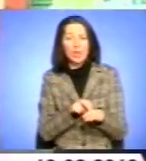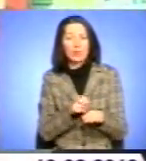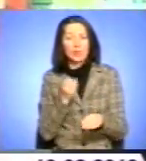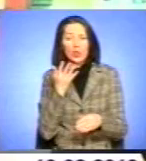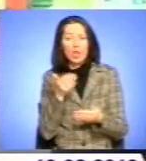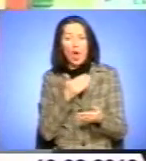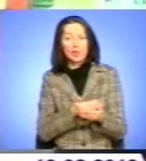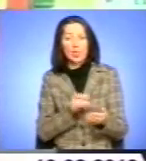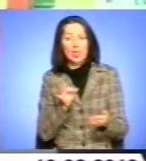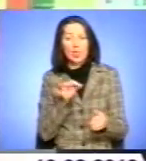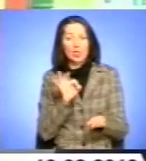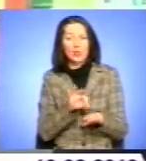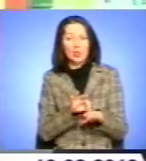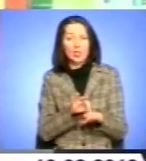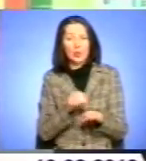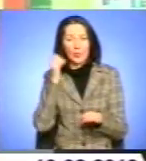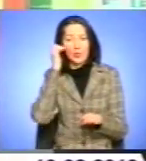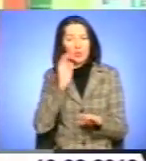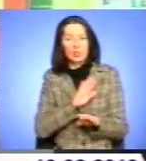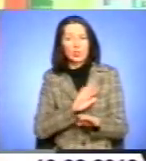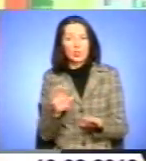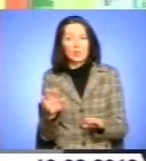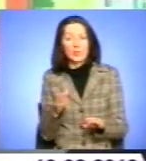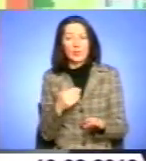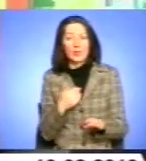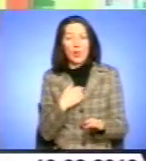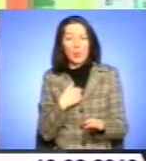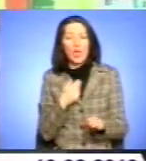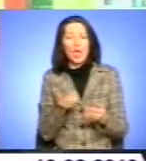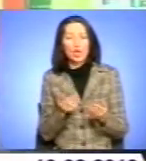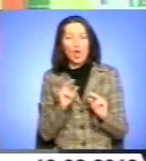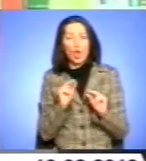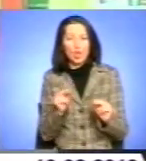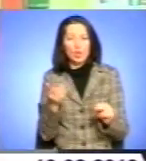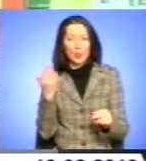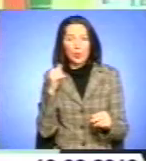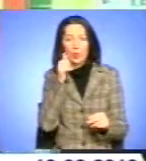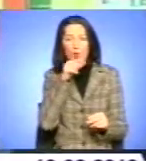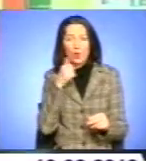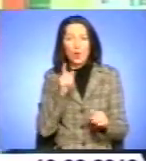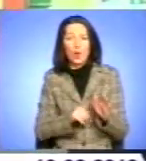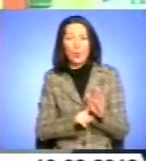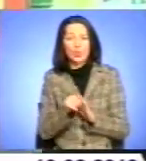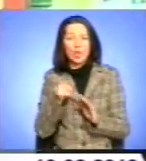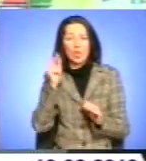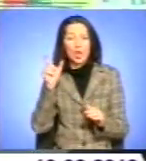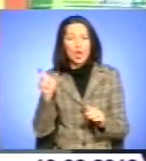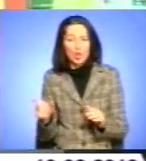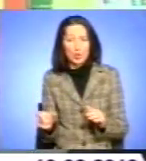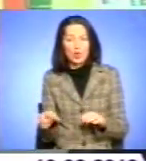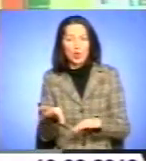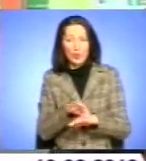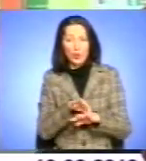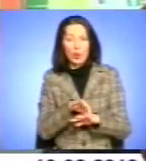хворіли, пам'ятаєте? Ні. Ви не хворієте? Ми, якщо чесно, минулого року почали з чоловіком купатися в